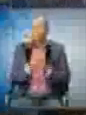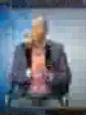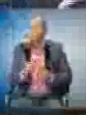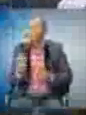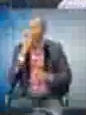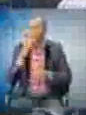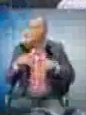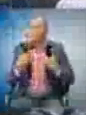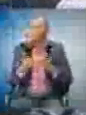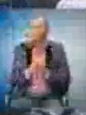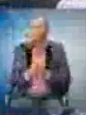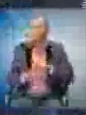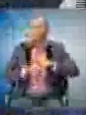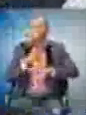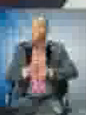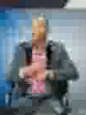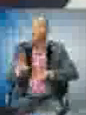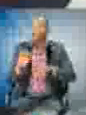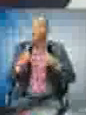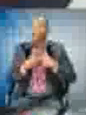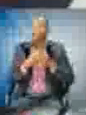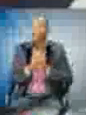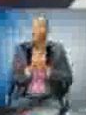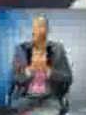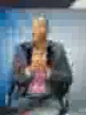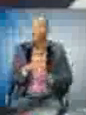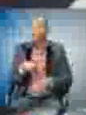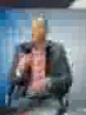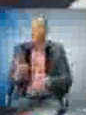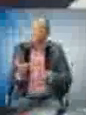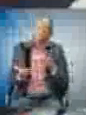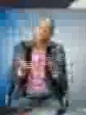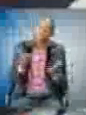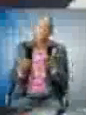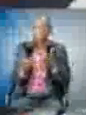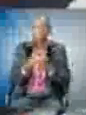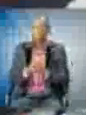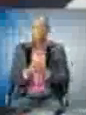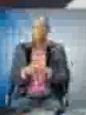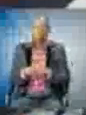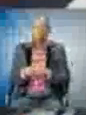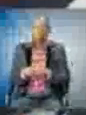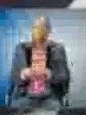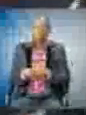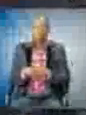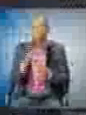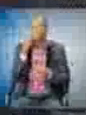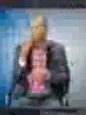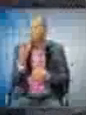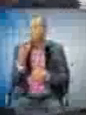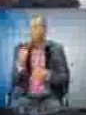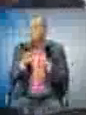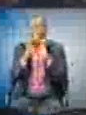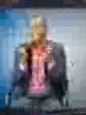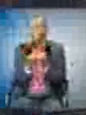est. Vous avez affilié plus ou moins 12 équipes. Quoi c'est